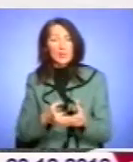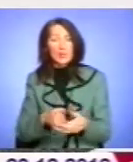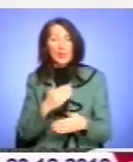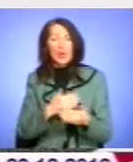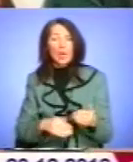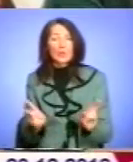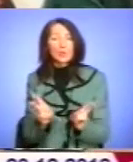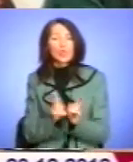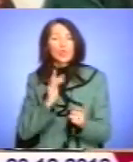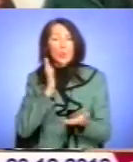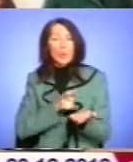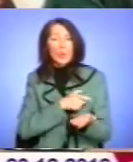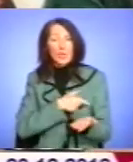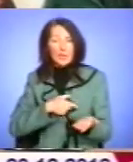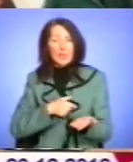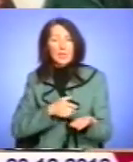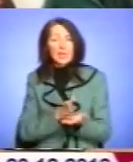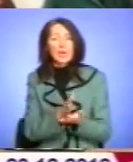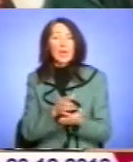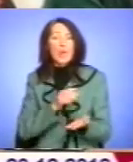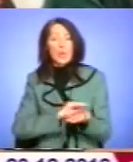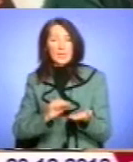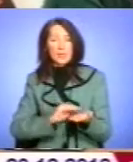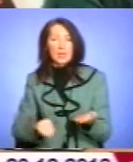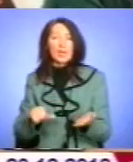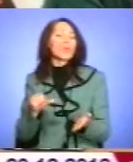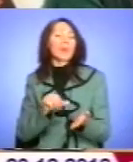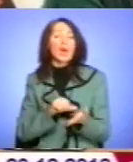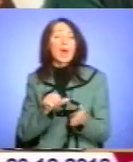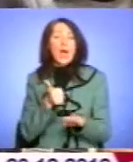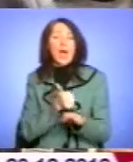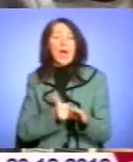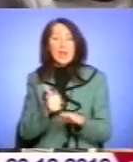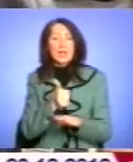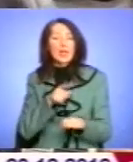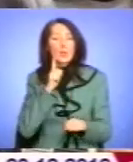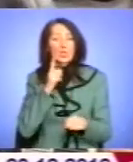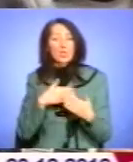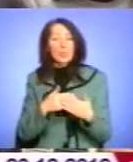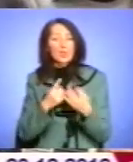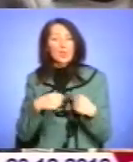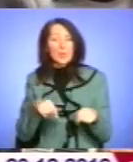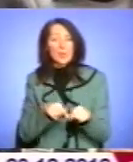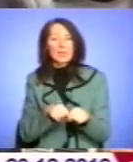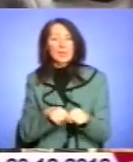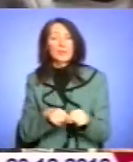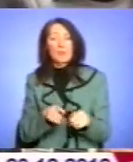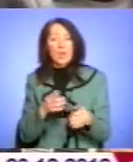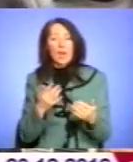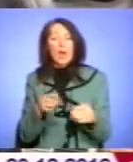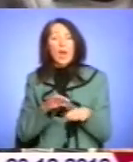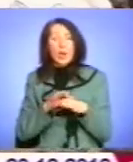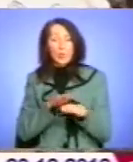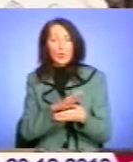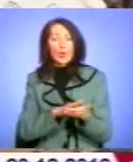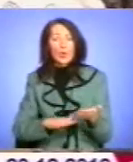письменниками, лідерами і учасниками українських молодіжних громадських організацій. Очільники краю вже схвалили проведення заходу. Триватиме форум